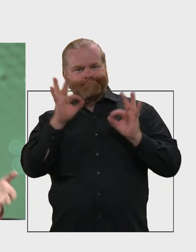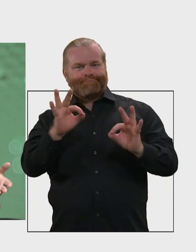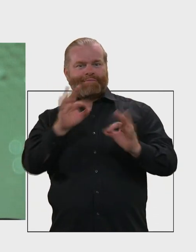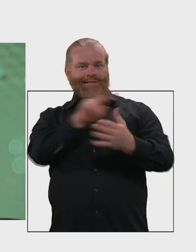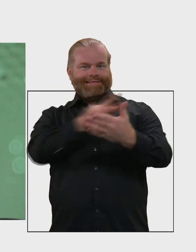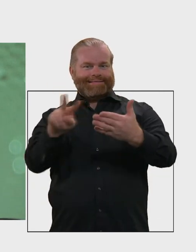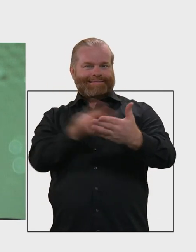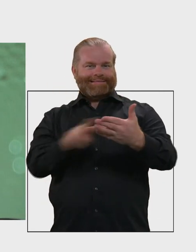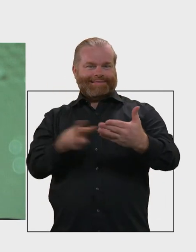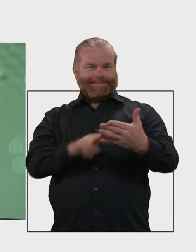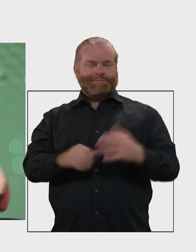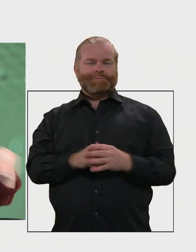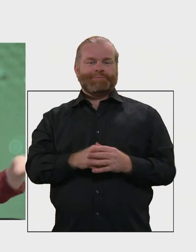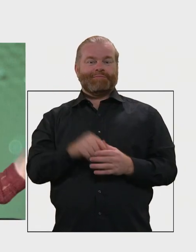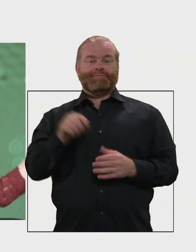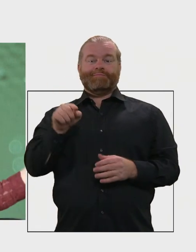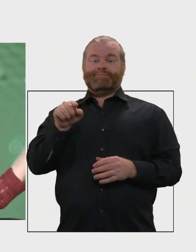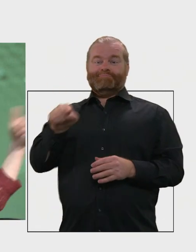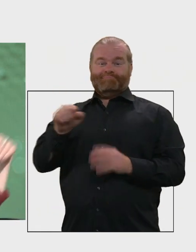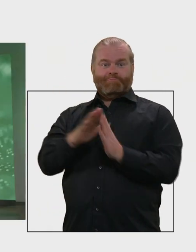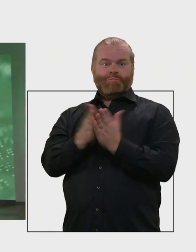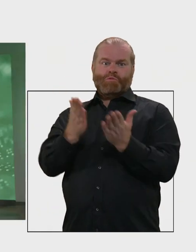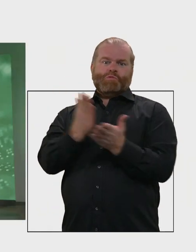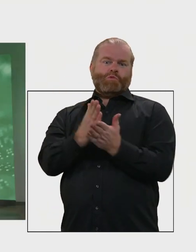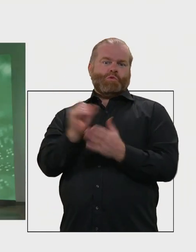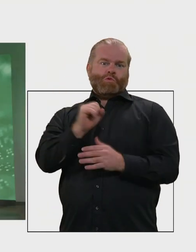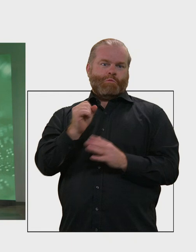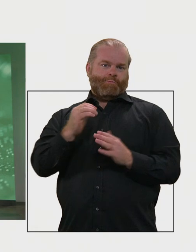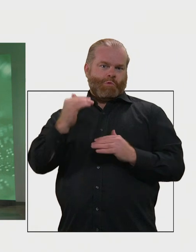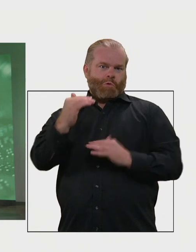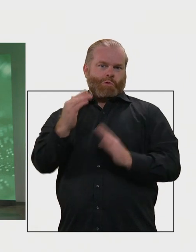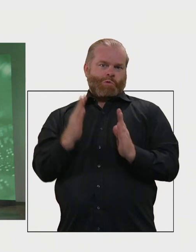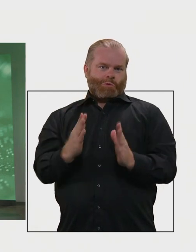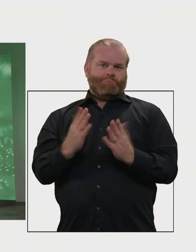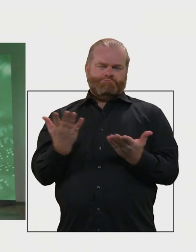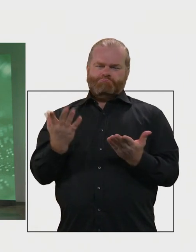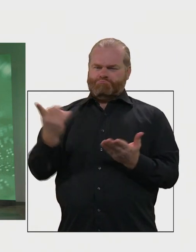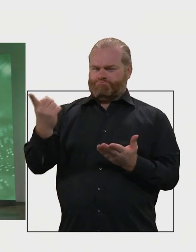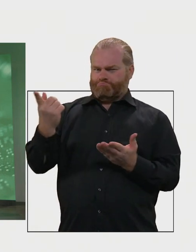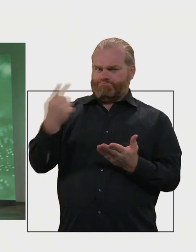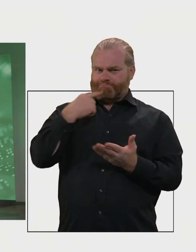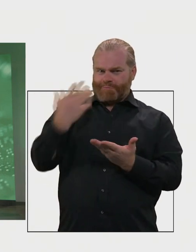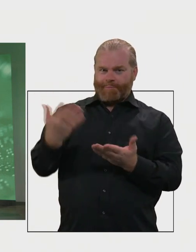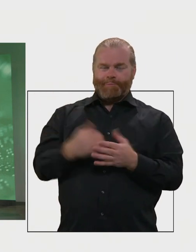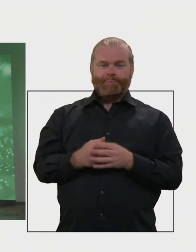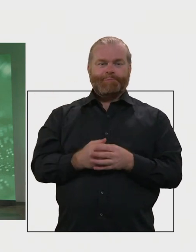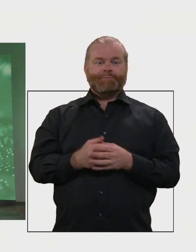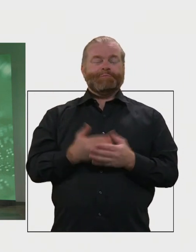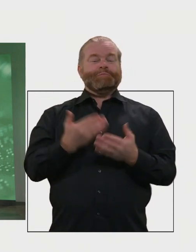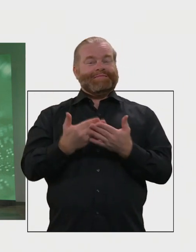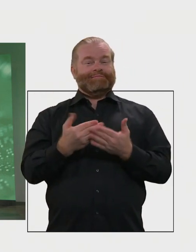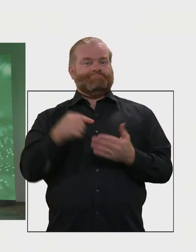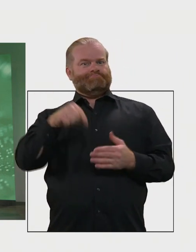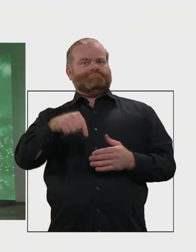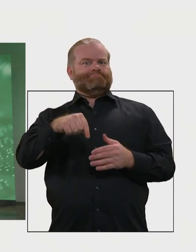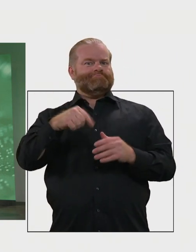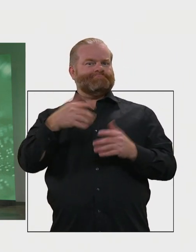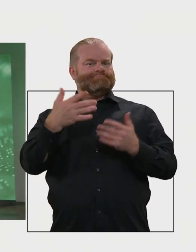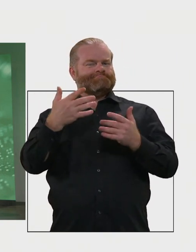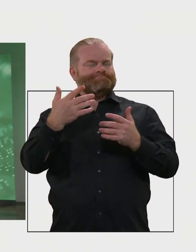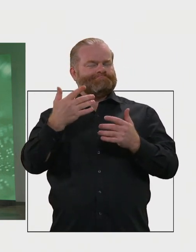selber gesagt. Also hier müssen wir natürlich drüber sprechen im gegenseitigen Einverständnis. Wie können wir zum Beispiel auch